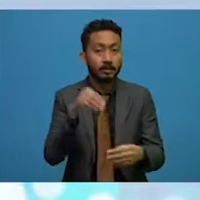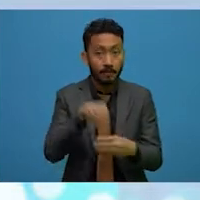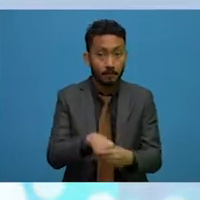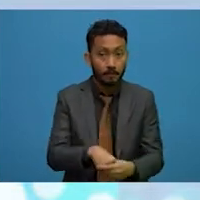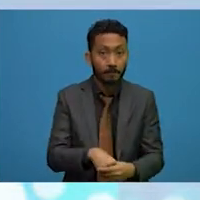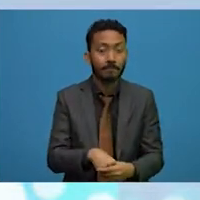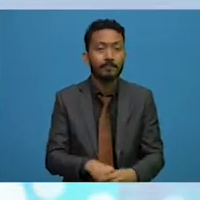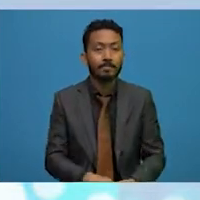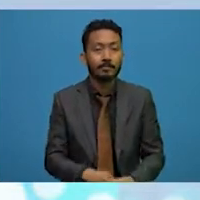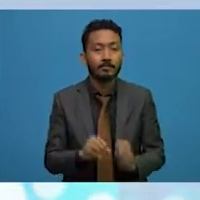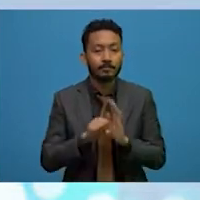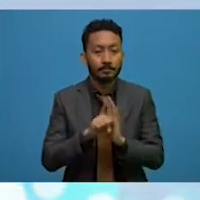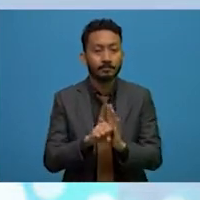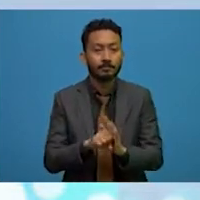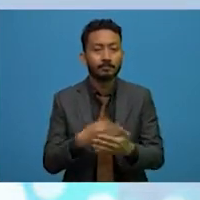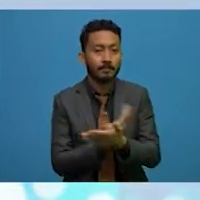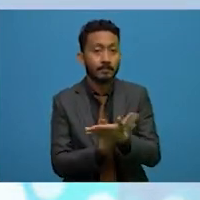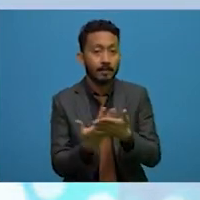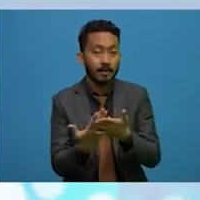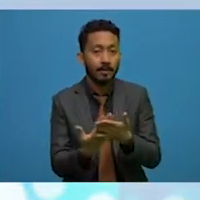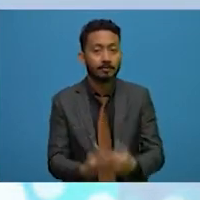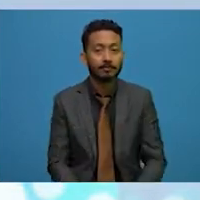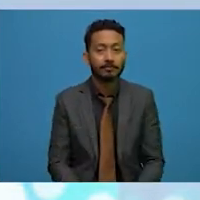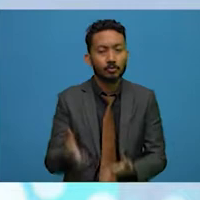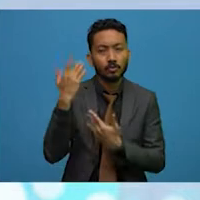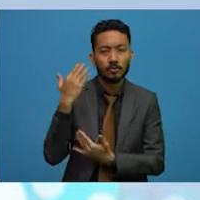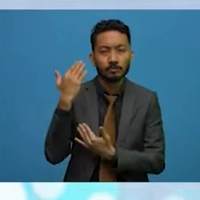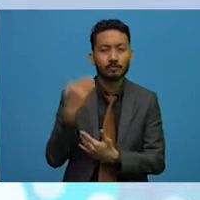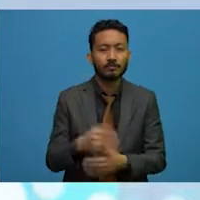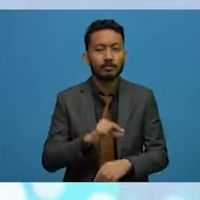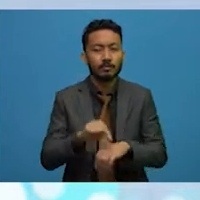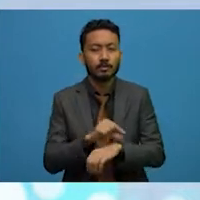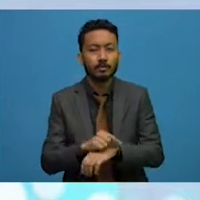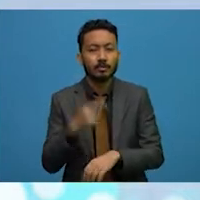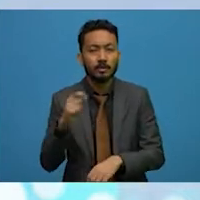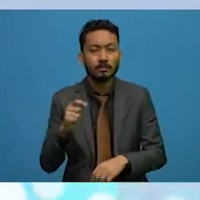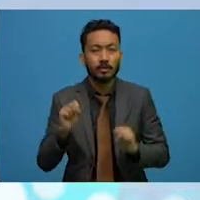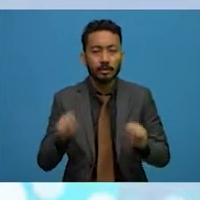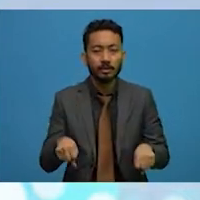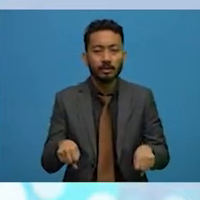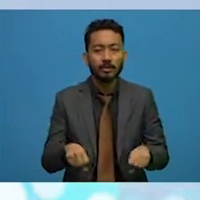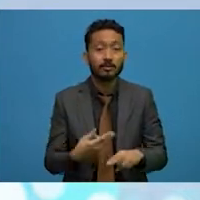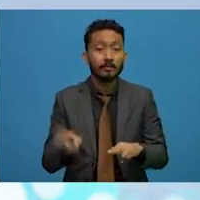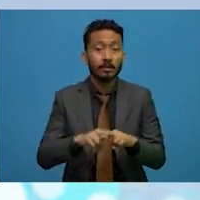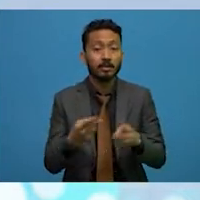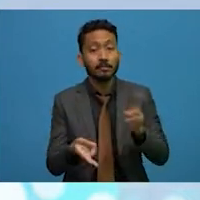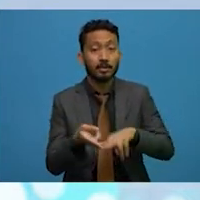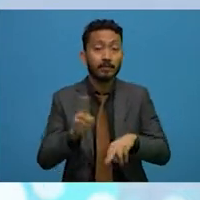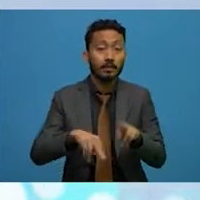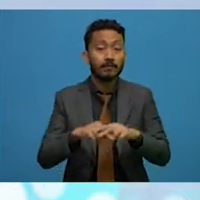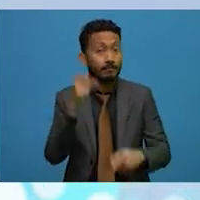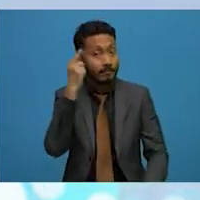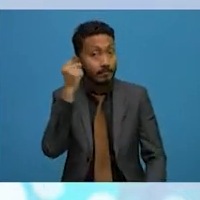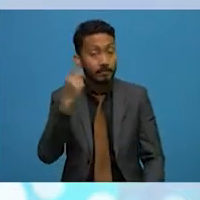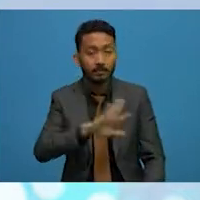mendalam dalam sesebuah persembahan multimedia. Diharapkan penggunaan teks mampu meningkatkan lagi kefahaman